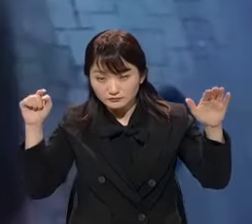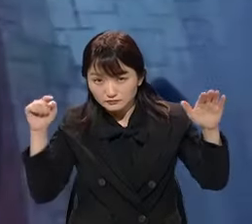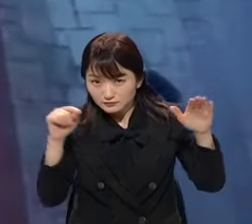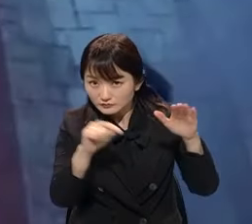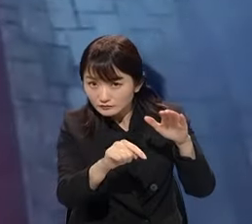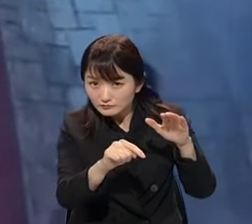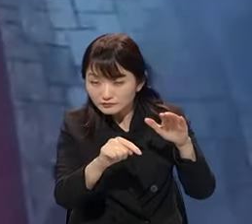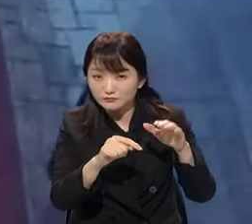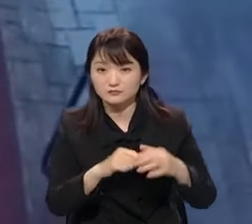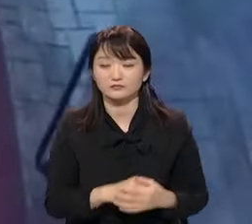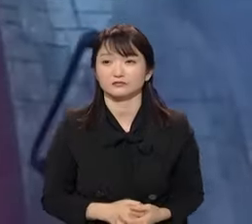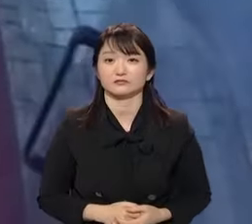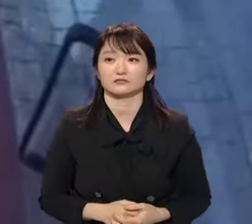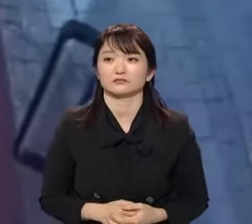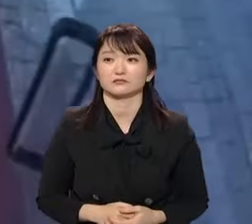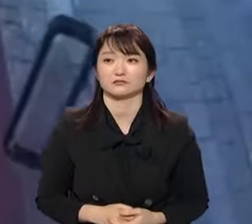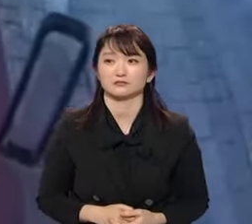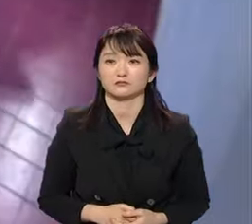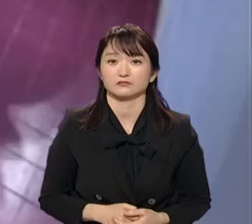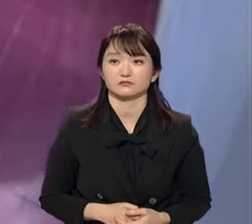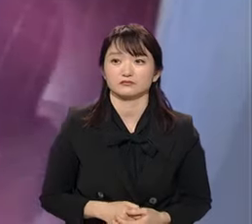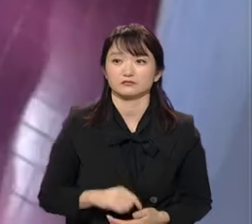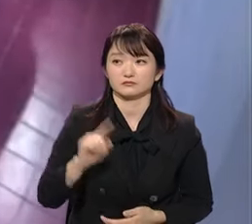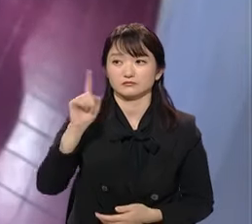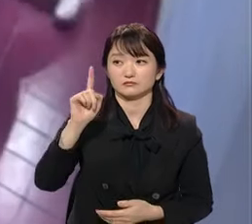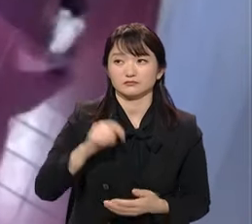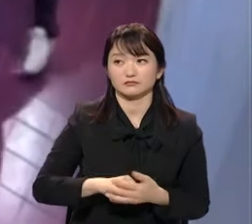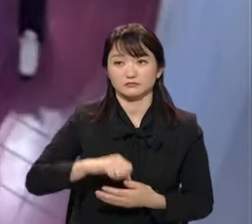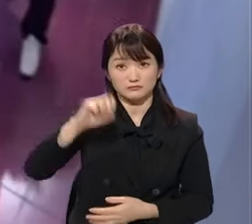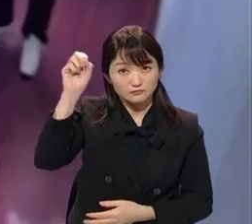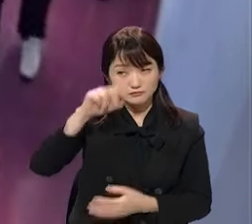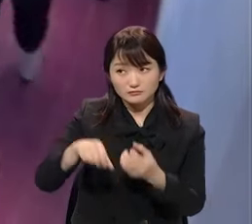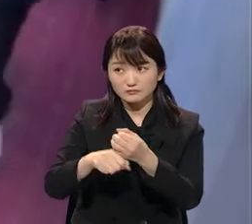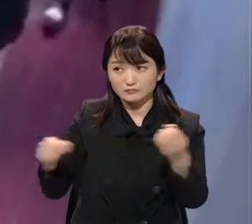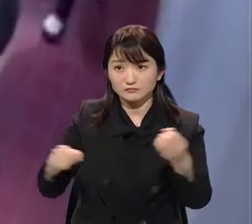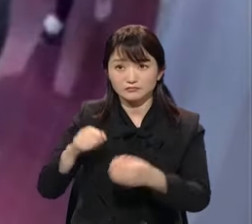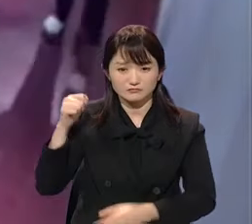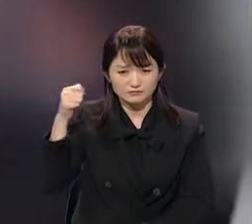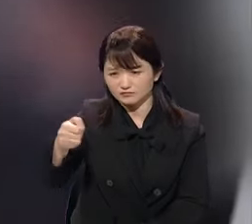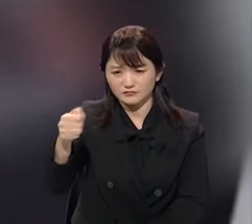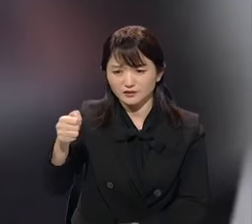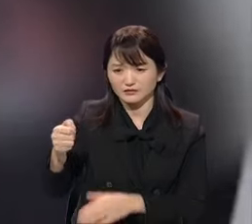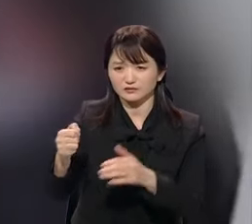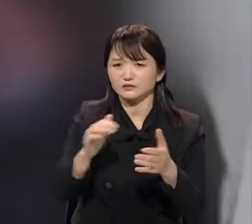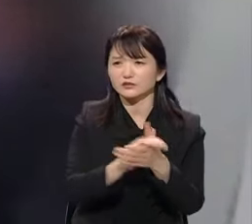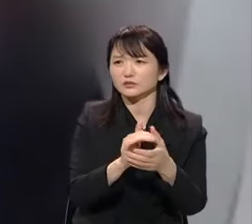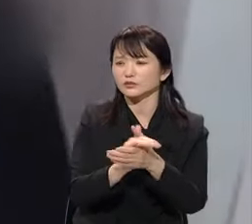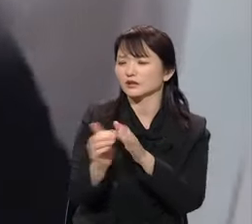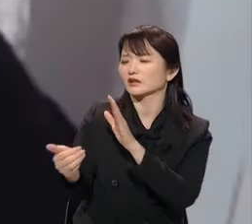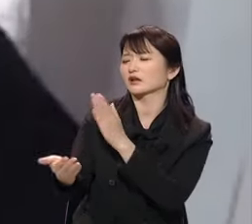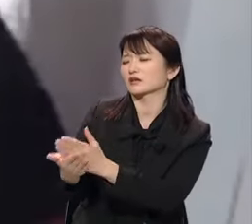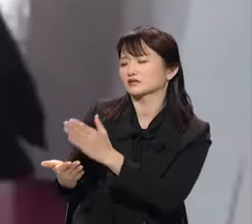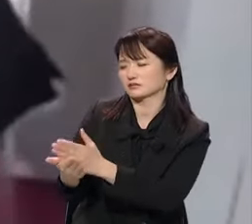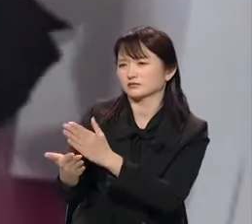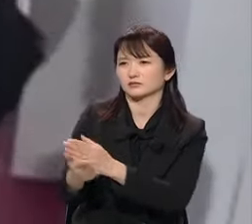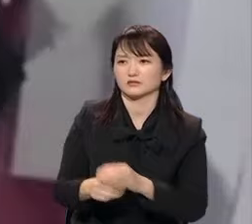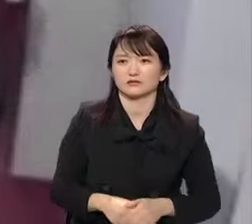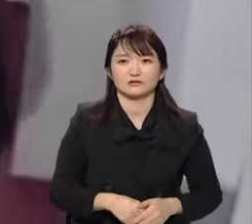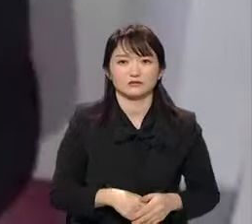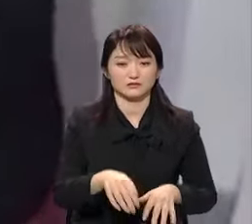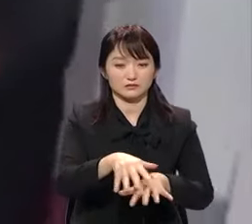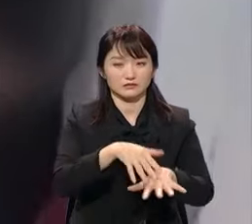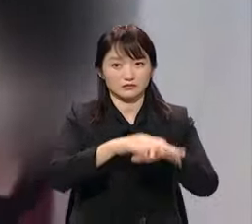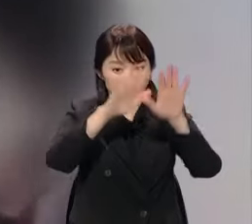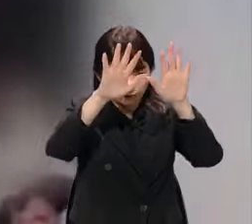들어왔어요. 자, 이번에는 갑자기 막 우산으로 뭘 내려치려고 하는데 친구들이 말이야. 자, 커튼을 지금 팍 난동을 칩니다.